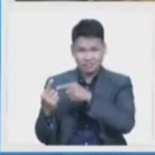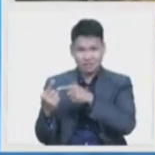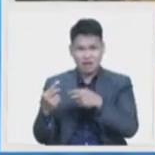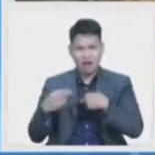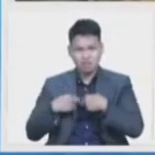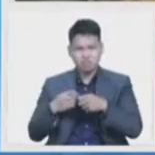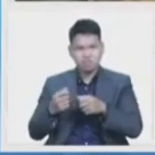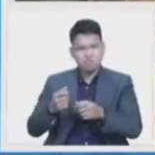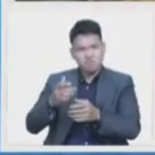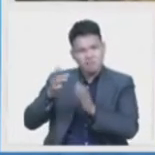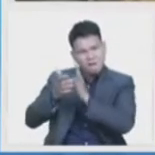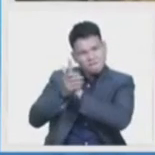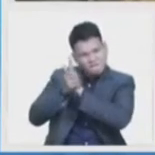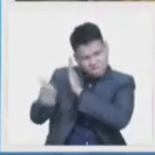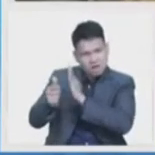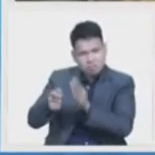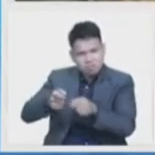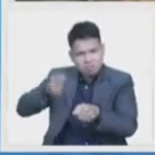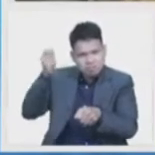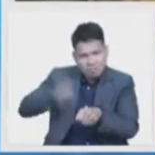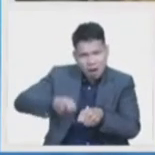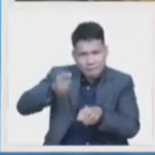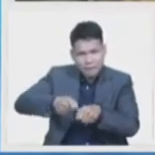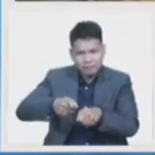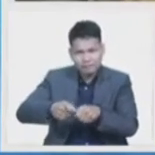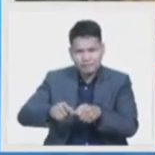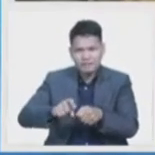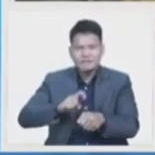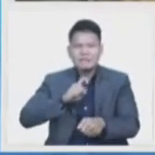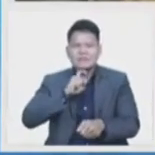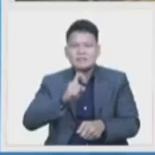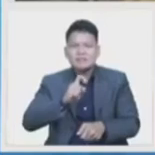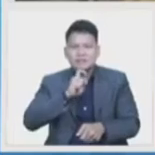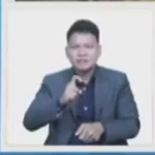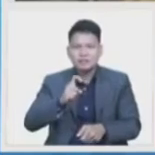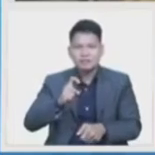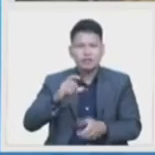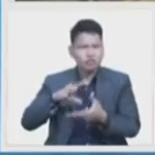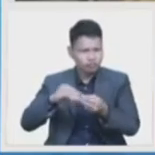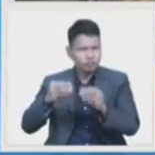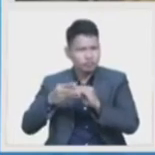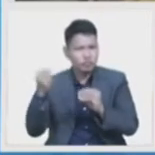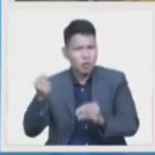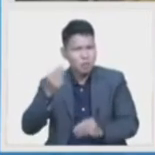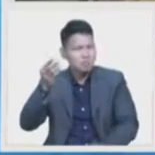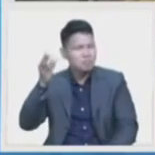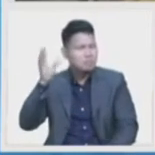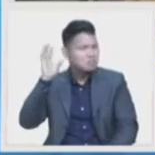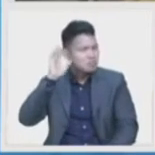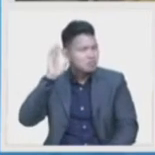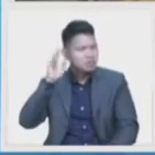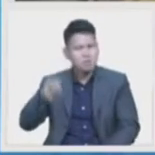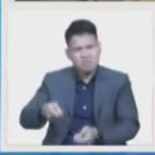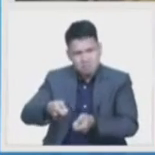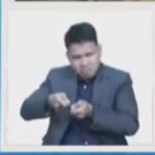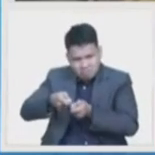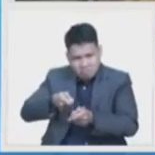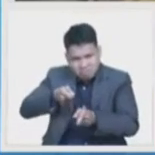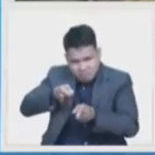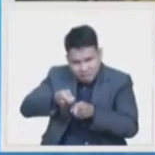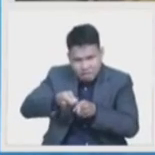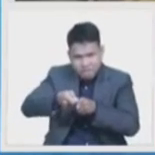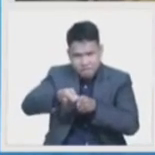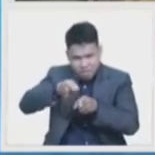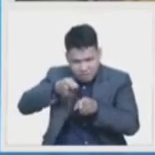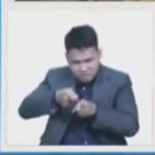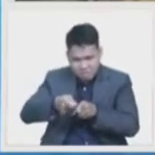nga blacksmith, mga kaigilaan. Sugilanon nga ato na pirmi na dungog. So nagpasiatab siya, kay maayong